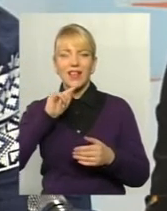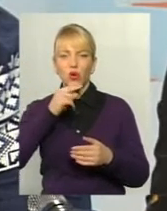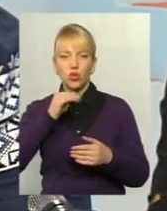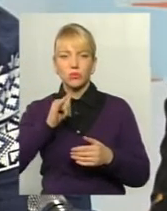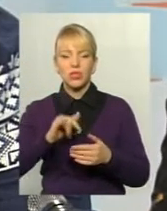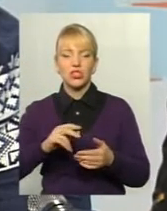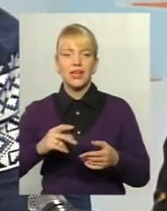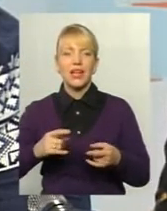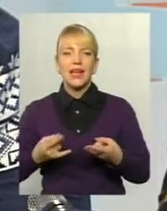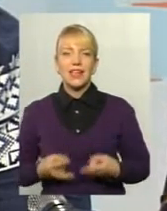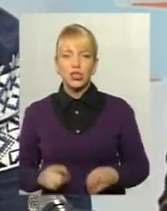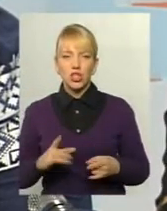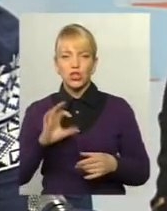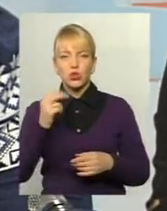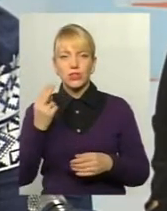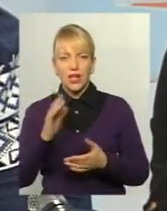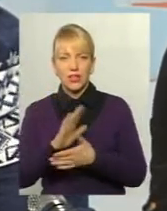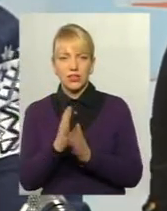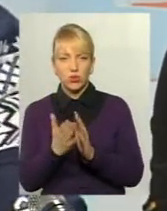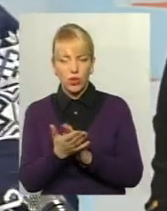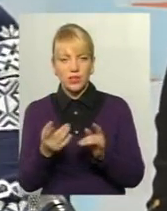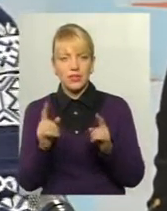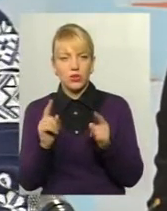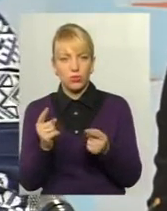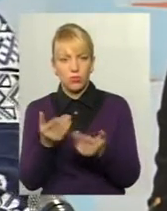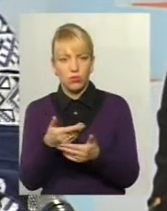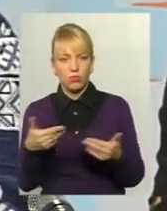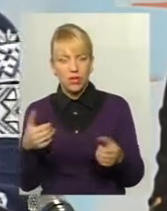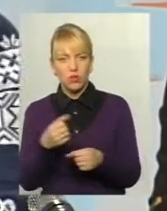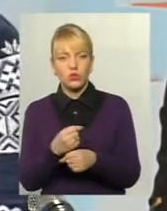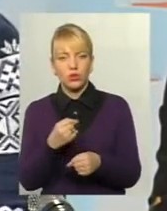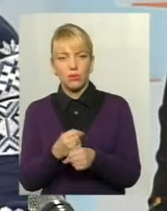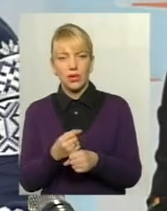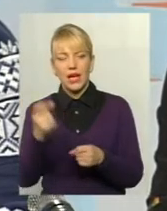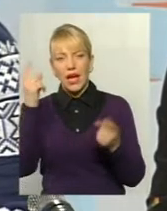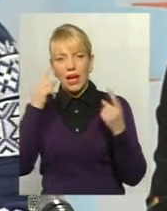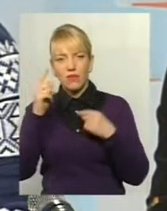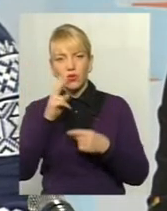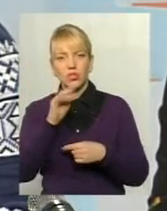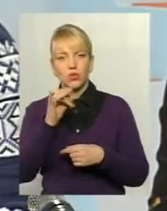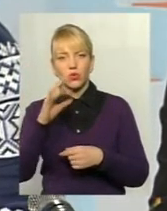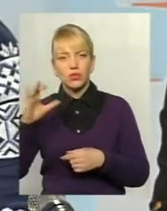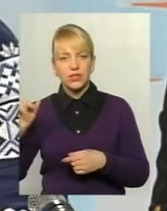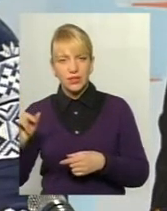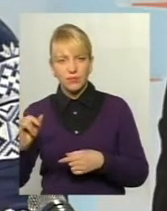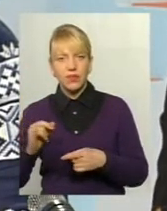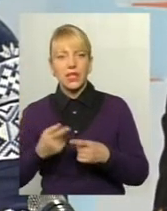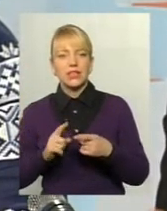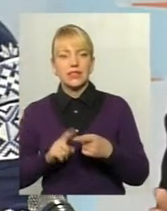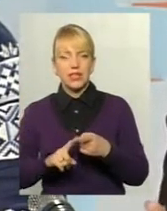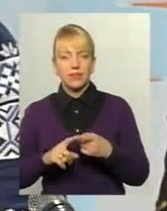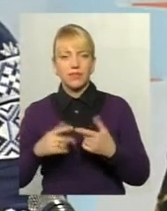і соціальна ситуація. Тому ми розробили авторські курси. Це